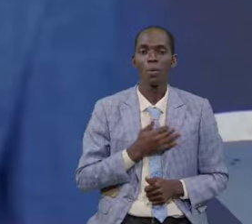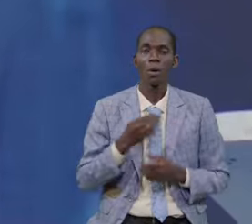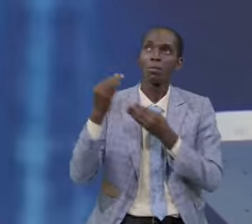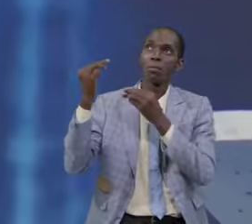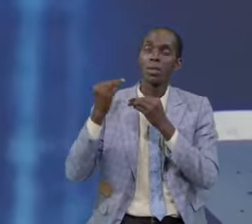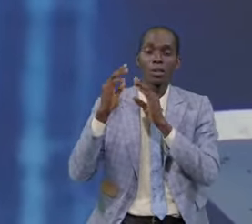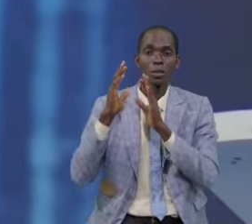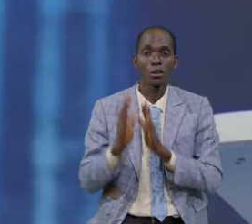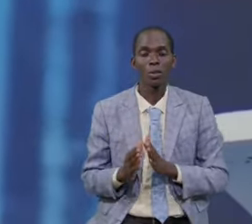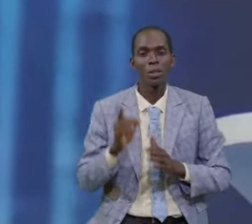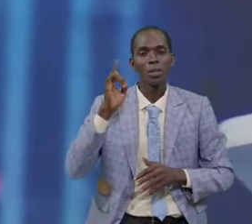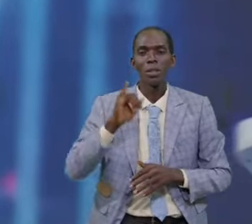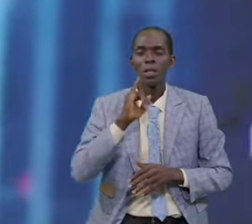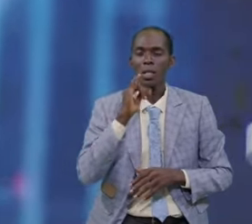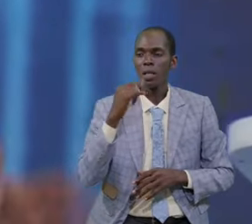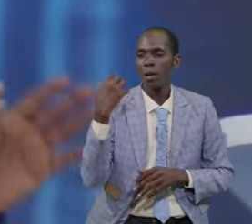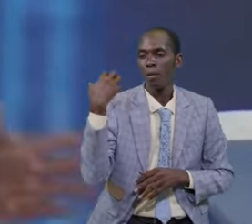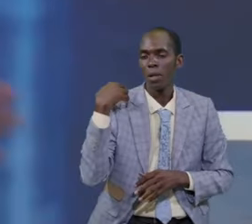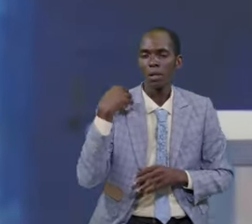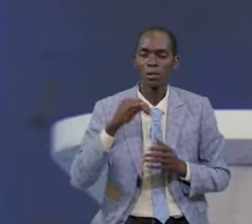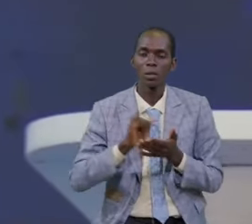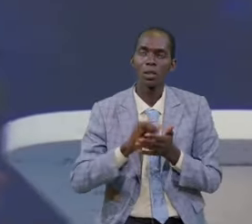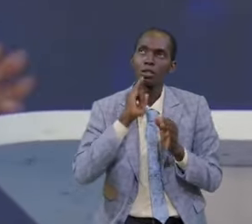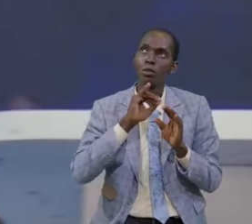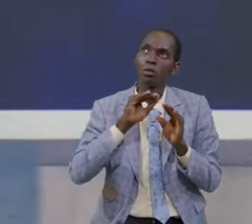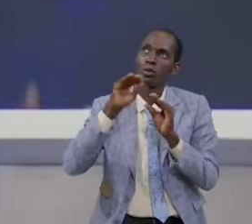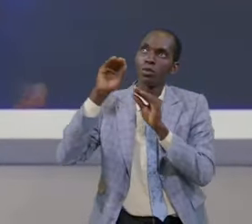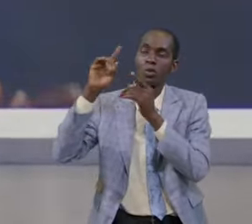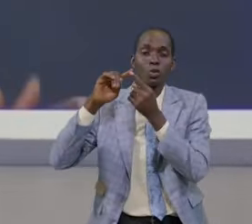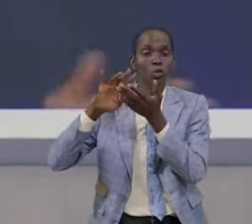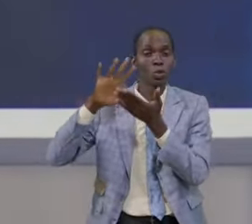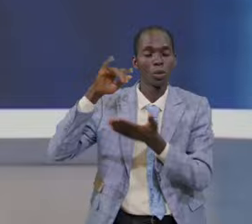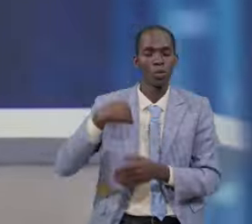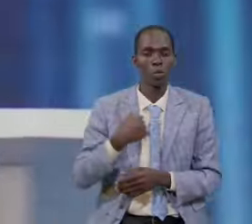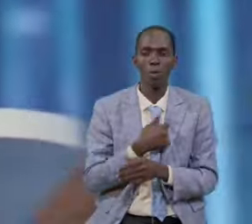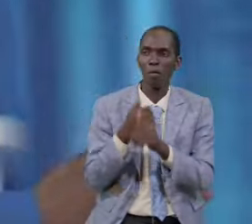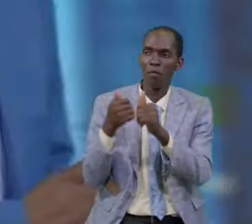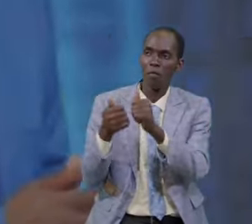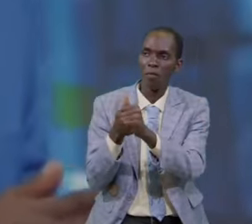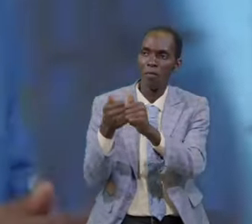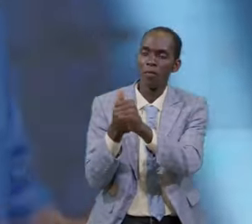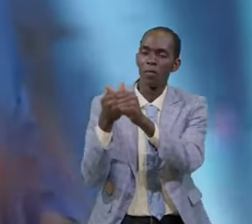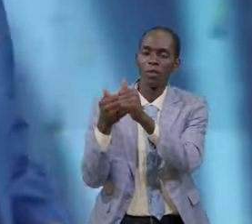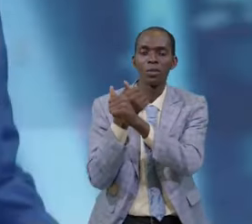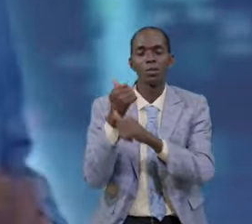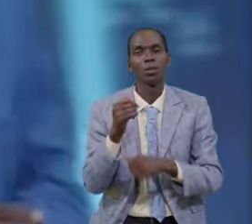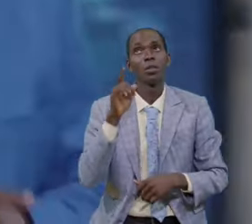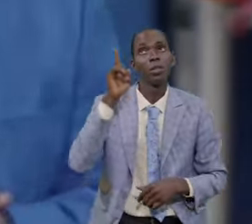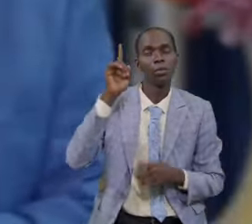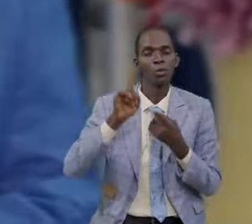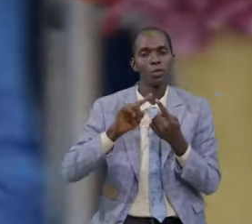est le Maître. Et il va à la gloire. Et nous marchons avec lui pour la